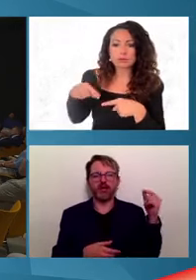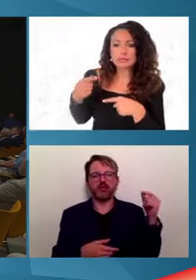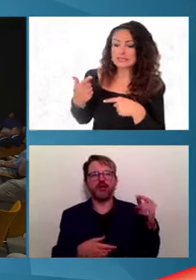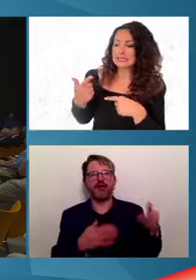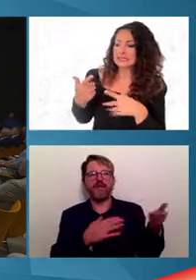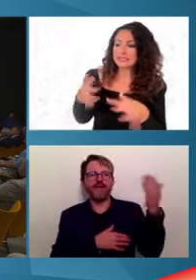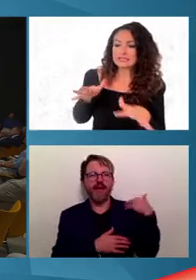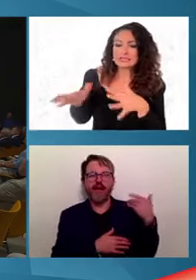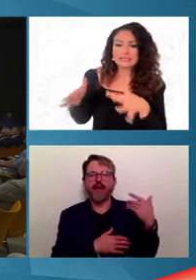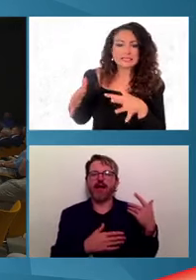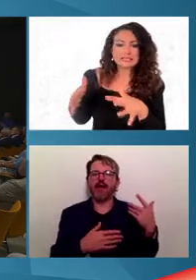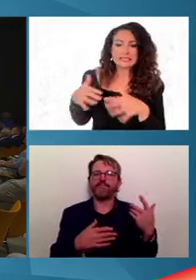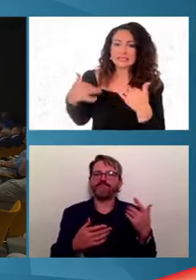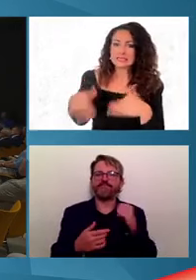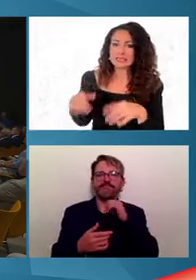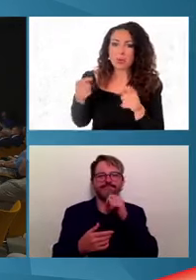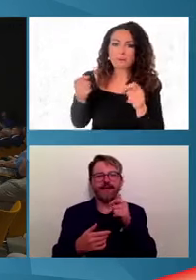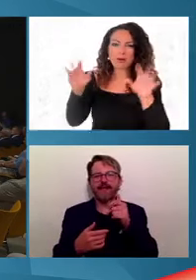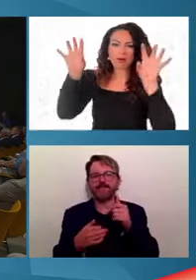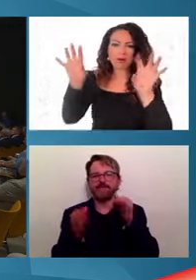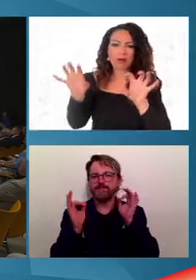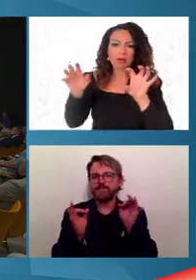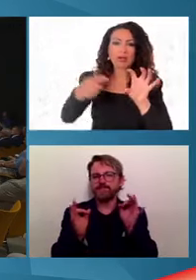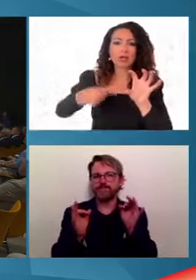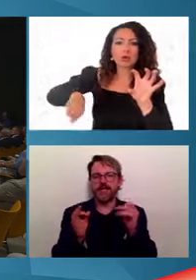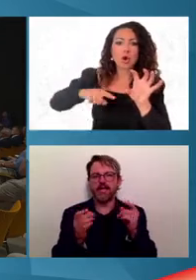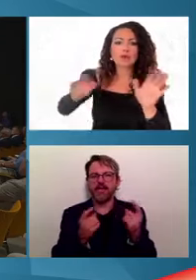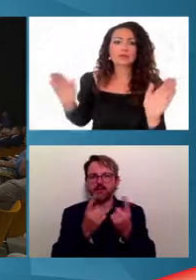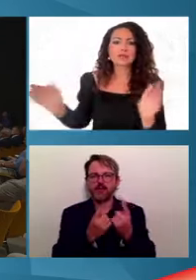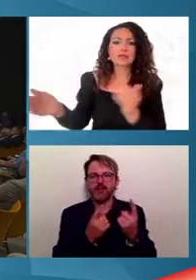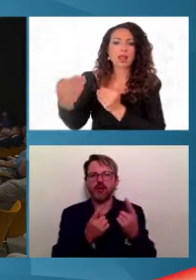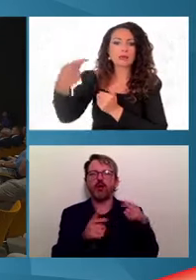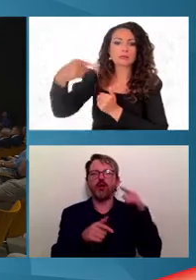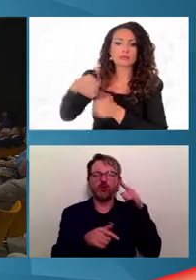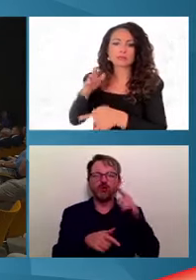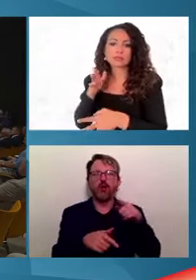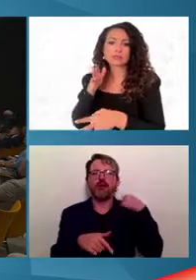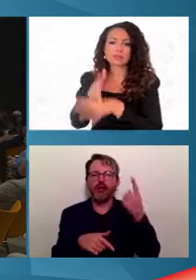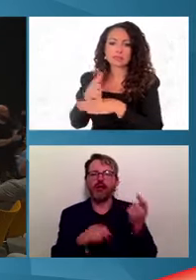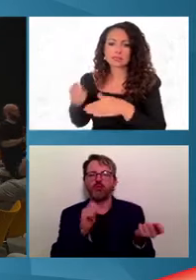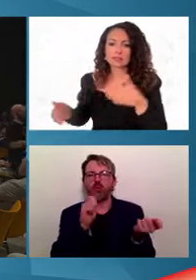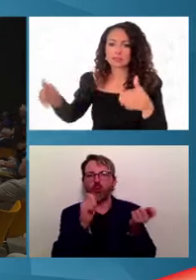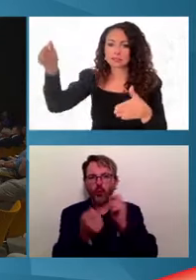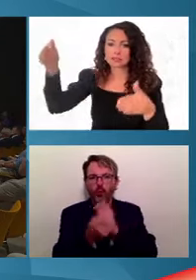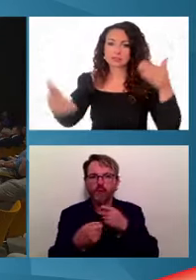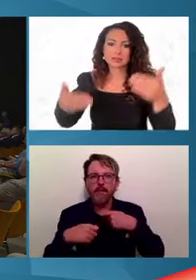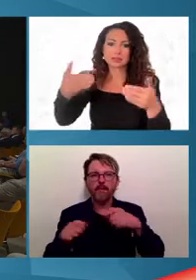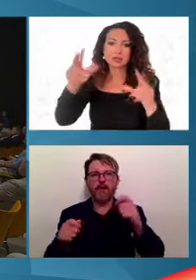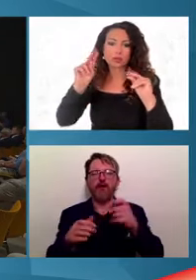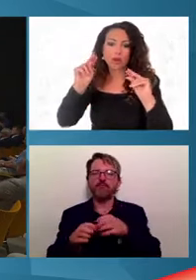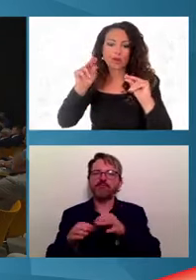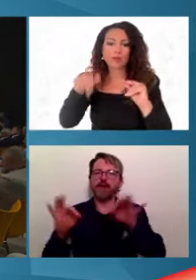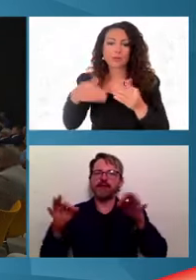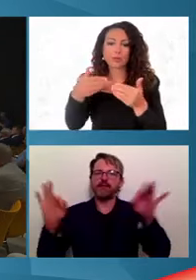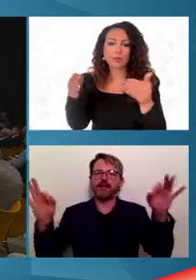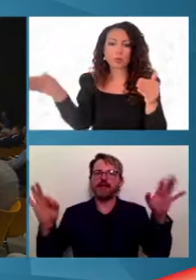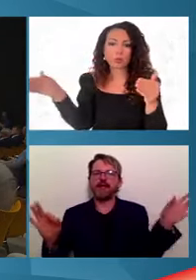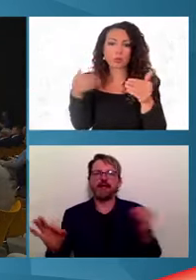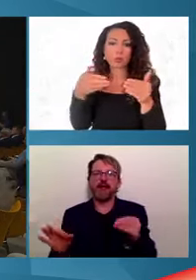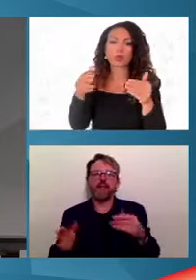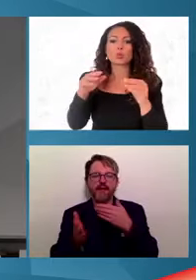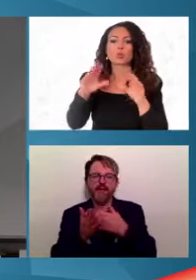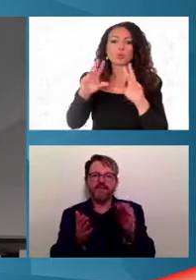e adesso ci promettiamo al più presto di fare tutte le opere murarie, gli infissi, e di dare ancora più lustro a questa